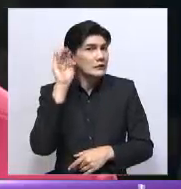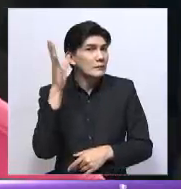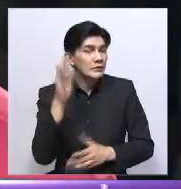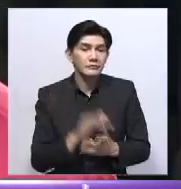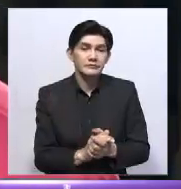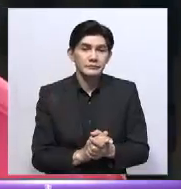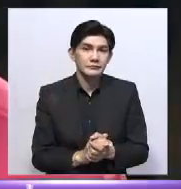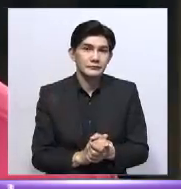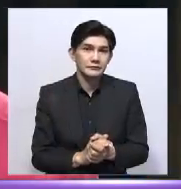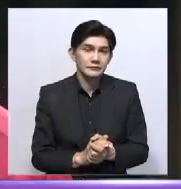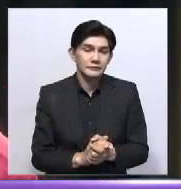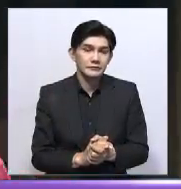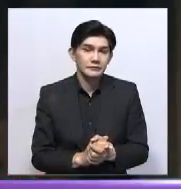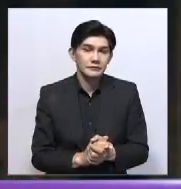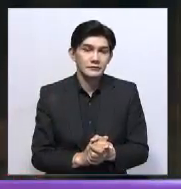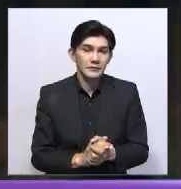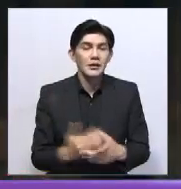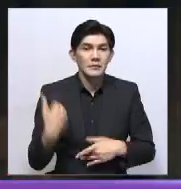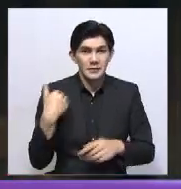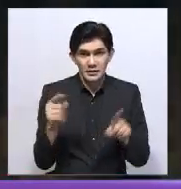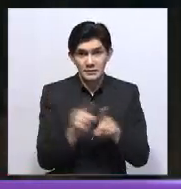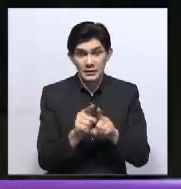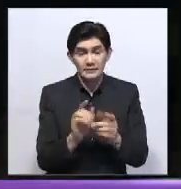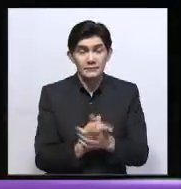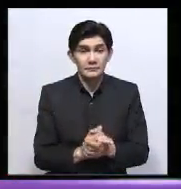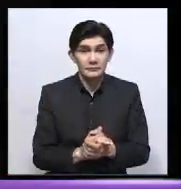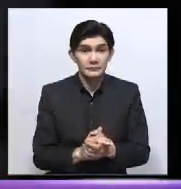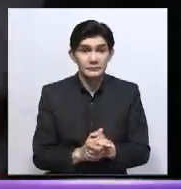ะ ก ็ยังมีบ้างเลย